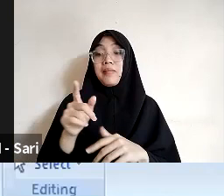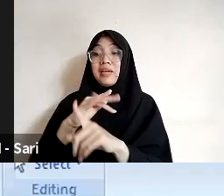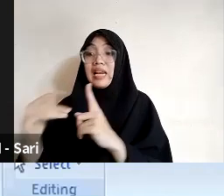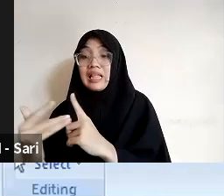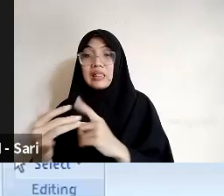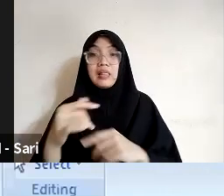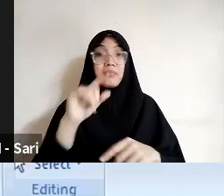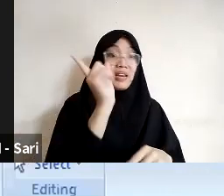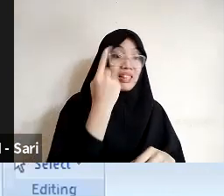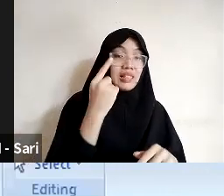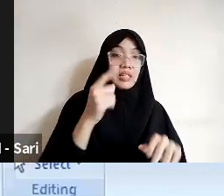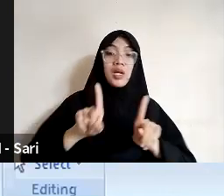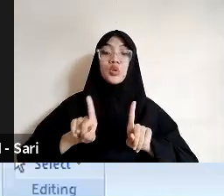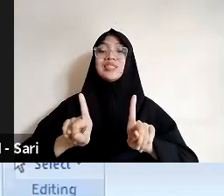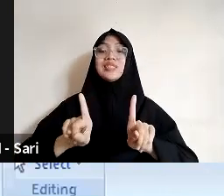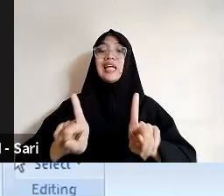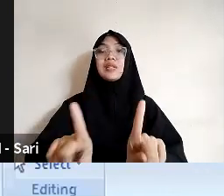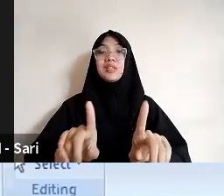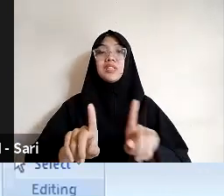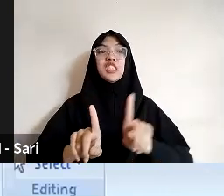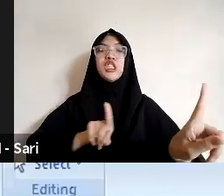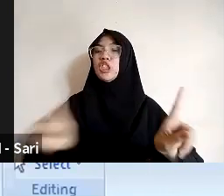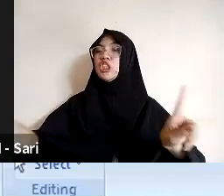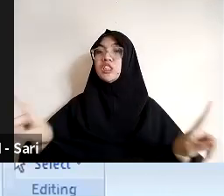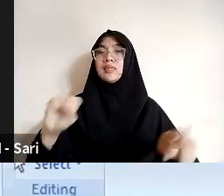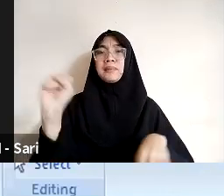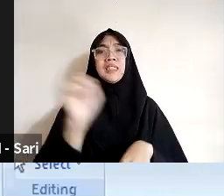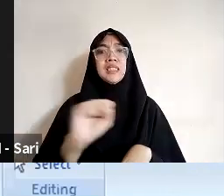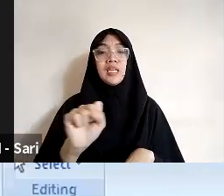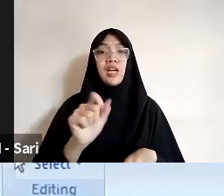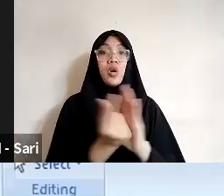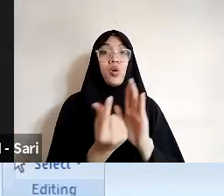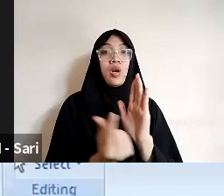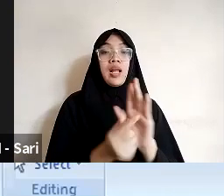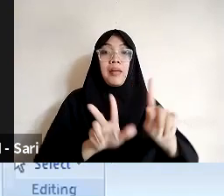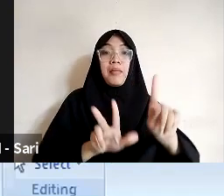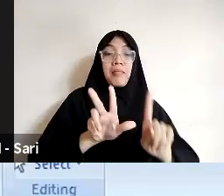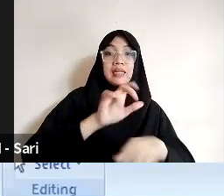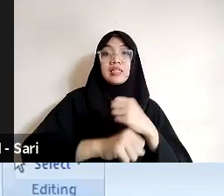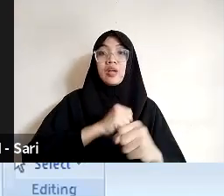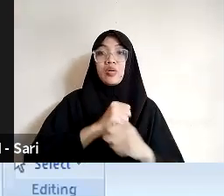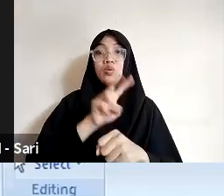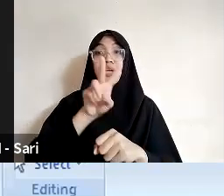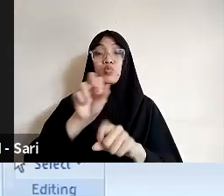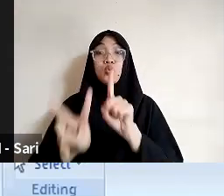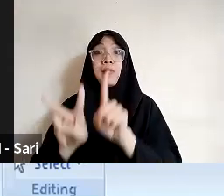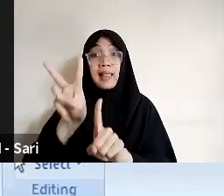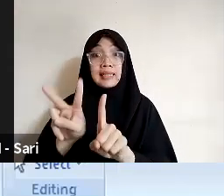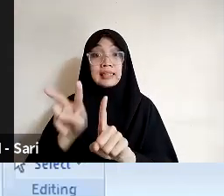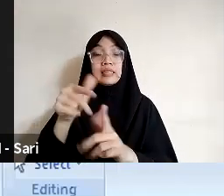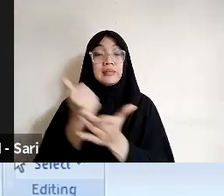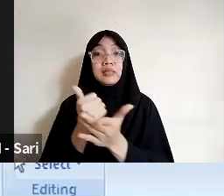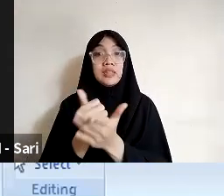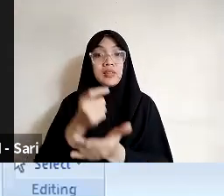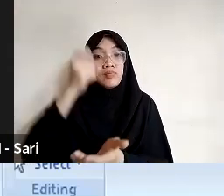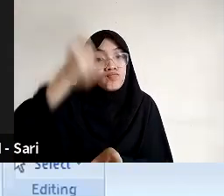kan harus sejalan. Kita tidak bisa sendiri-sendiri. Maka Undang-Undang 18 yang sejak tahun 2012 itu sungguhnya sudah diketok oleh